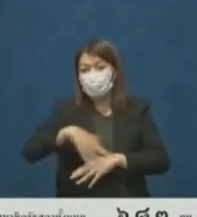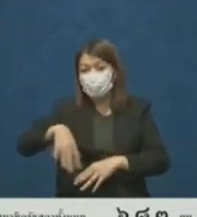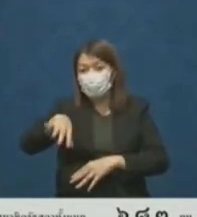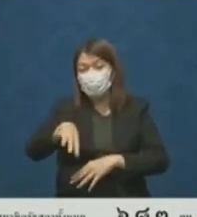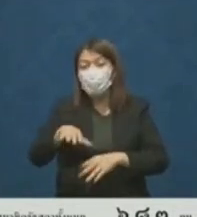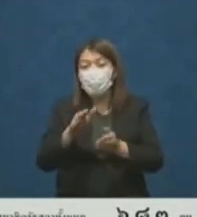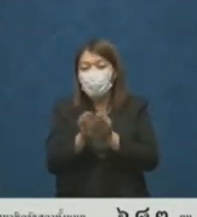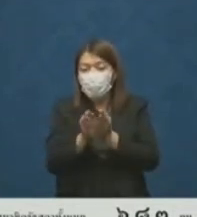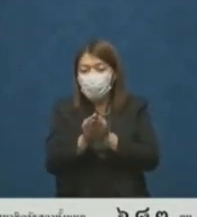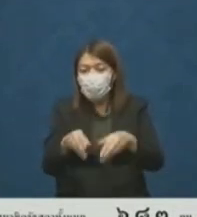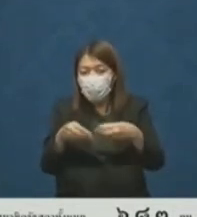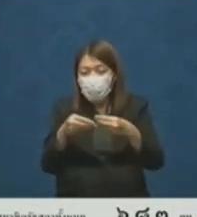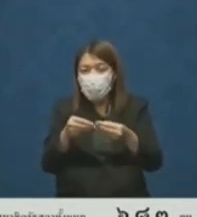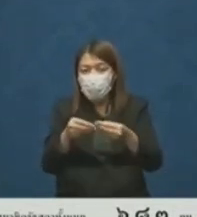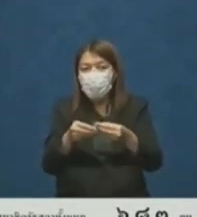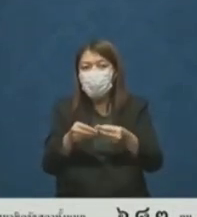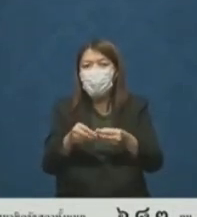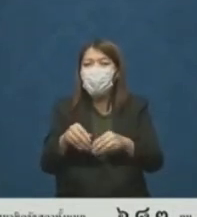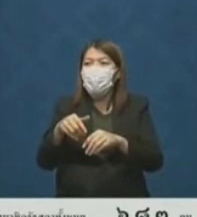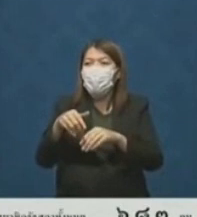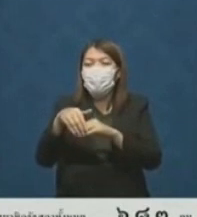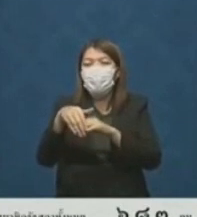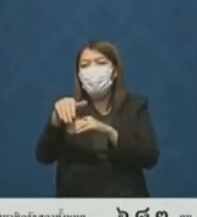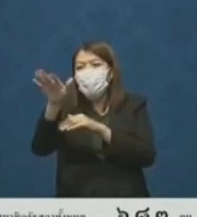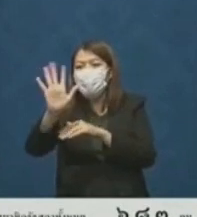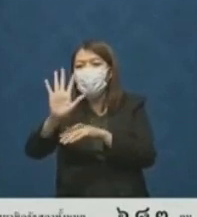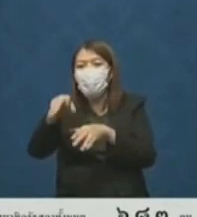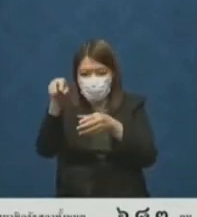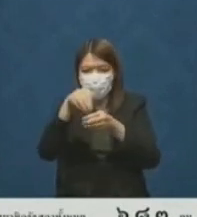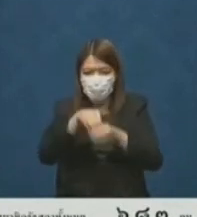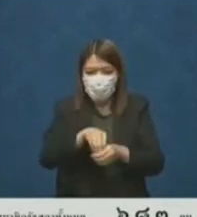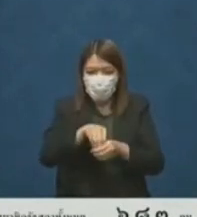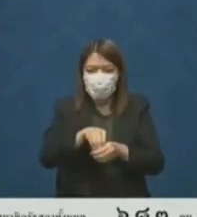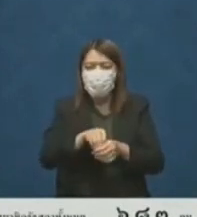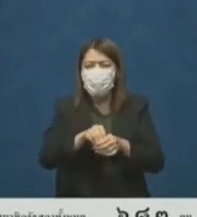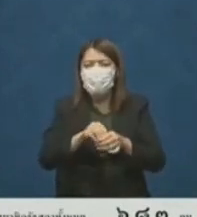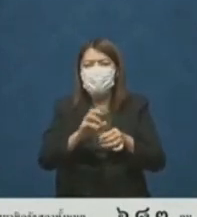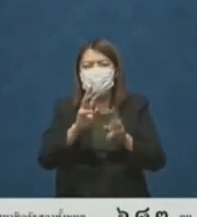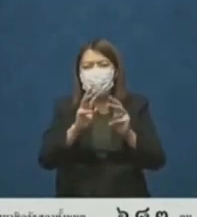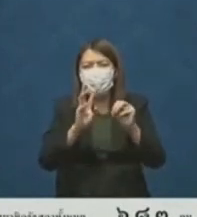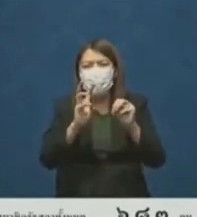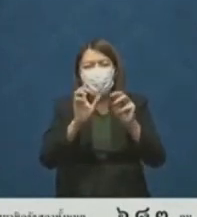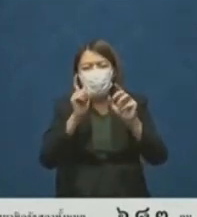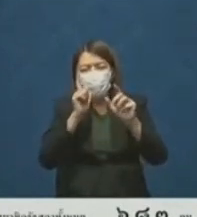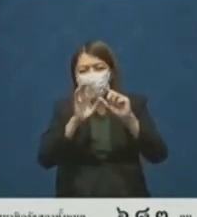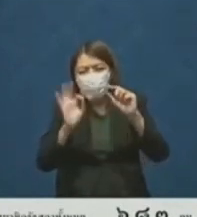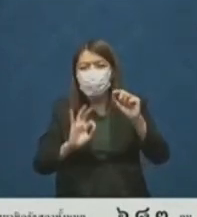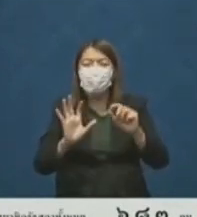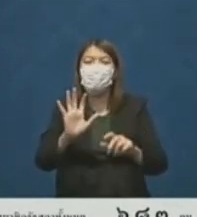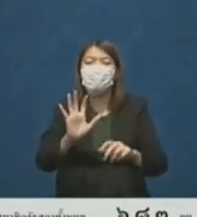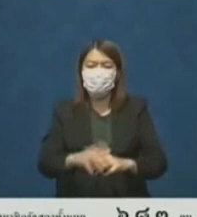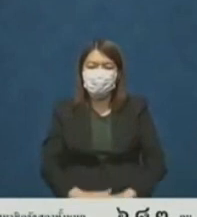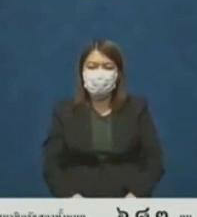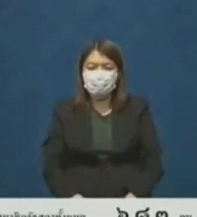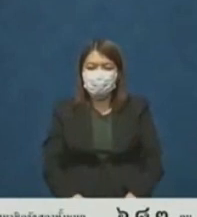แล้วก็มี4ท่านเพราะพวกเราที่จะต้องลงมติกรุณาอย่าอยู่ไกลนะครับเพราะว่าคงไม่ยาวเหมือนมาตรา